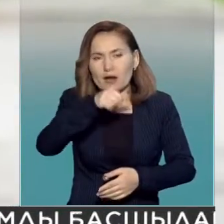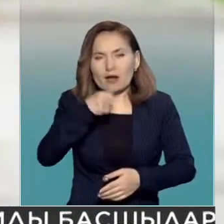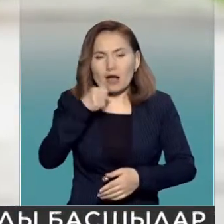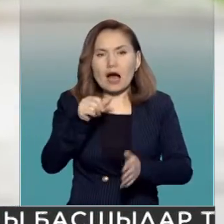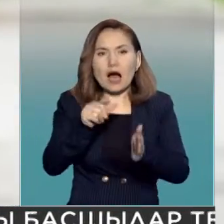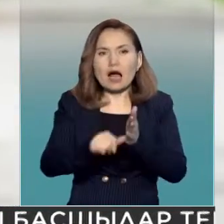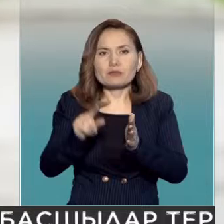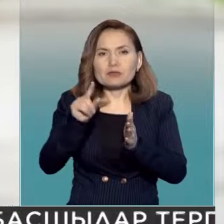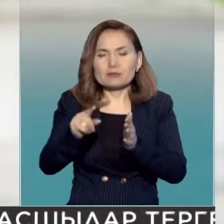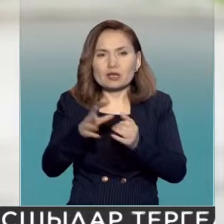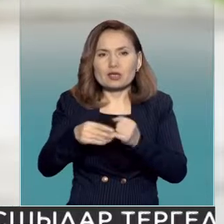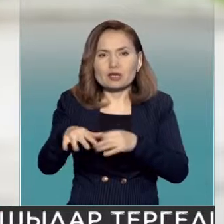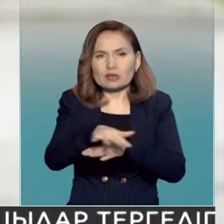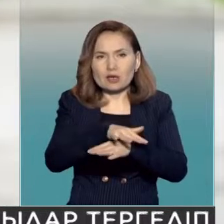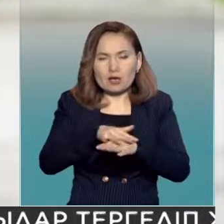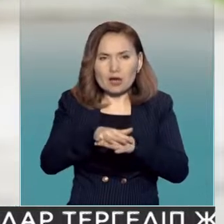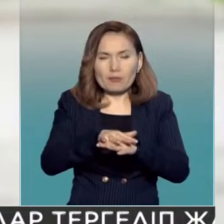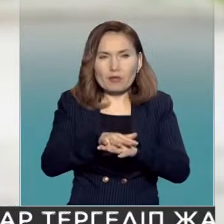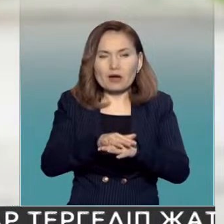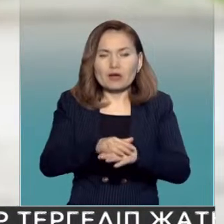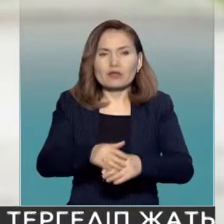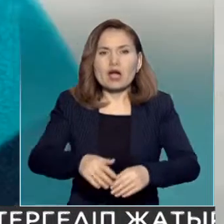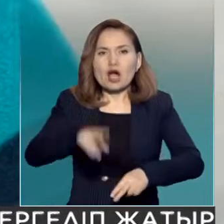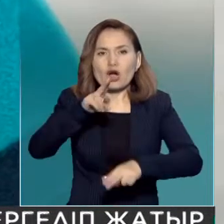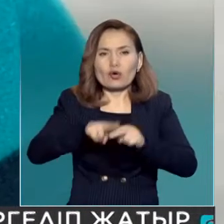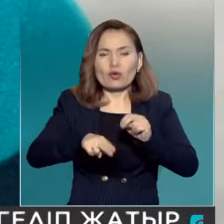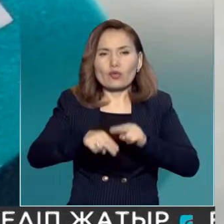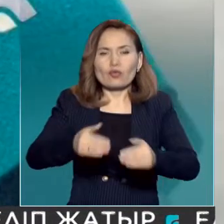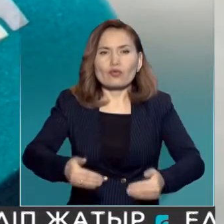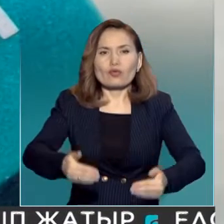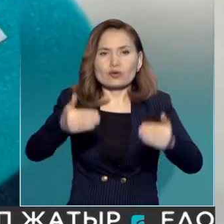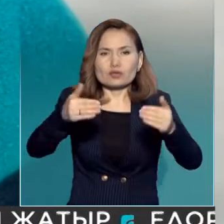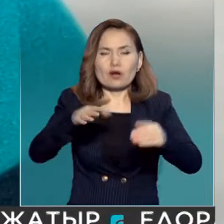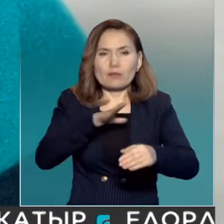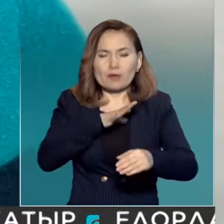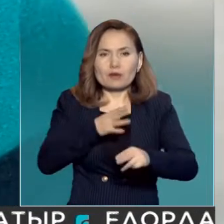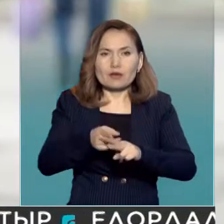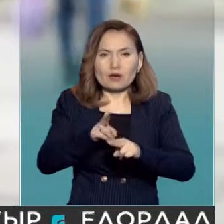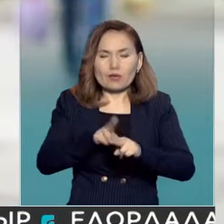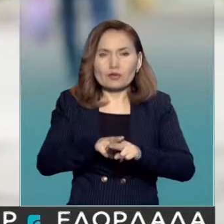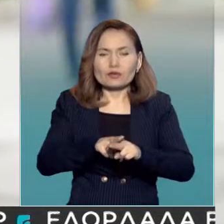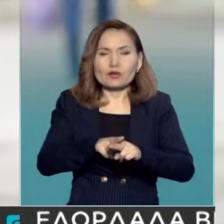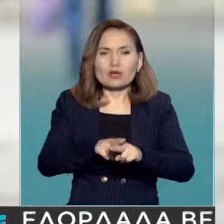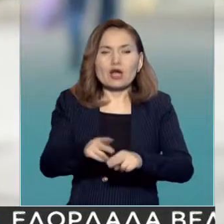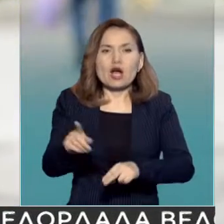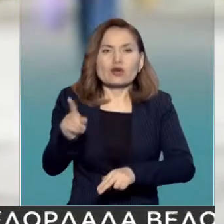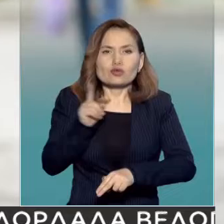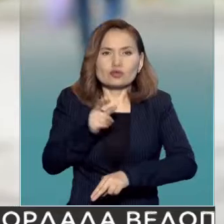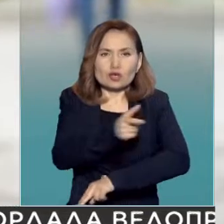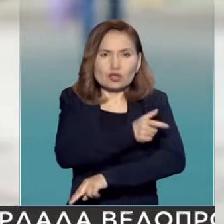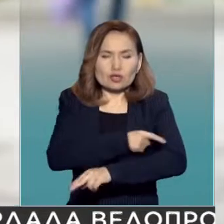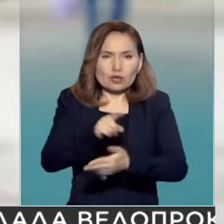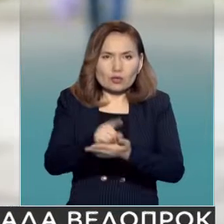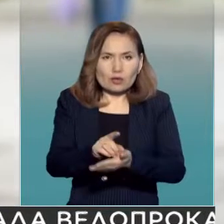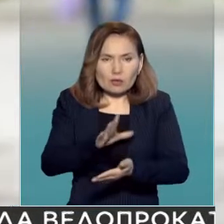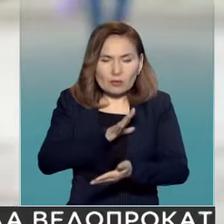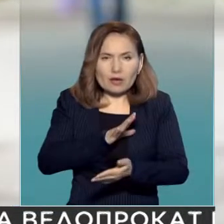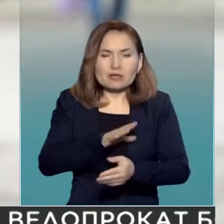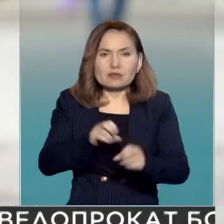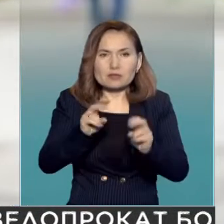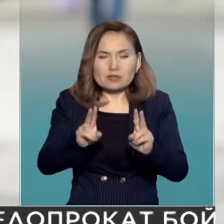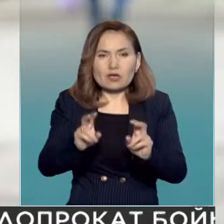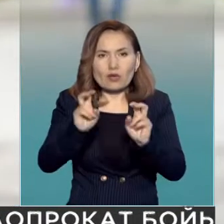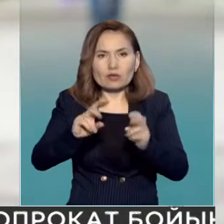полигонға траншея қазу арқылы қоршау жұмыстары жүргізілді. Полигонда міндетті түрде күзетші болу керек, оның отыратын жері болу